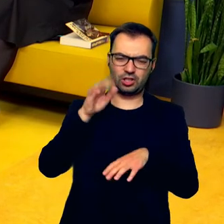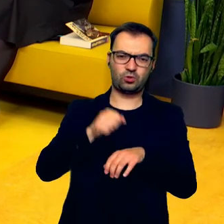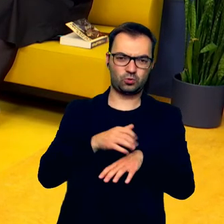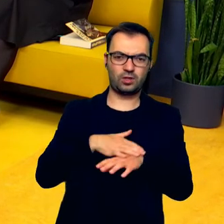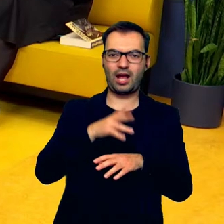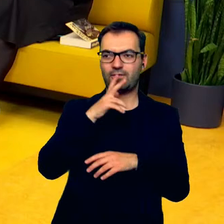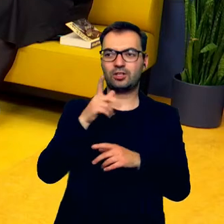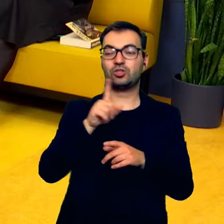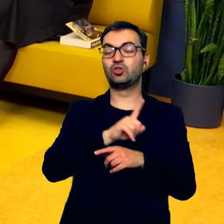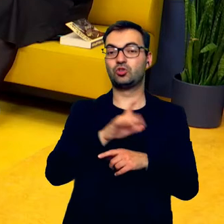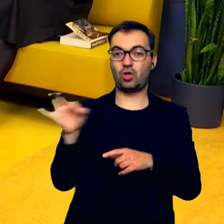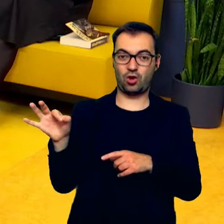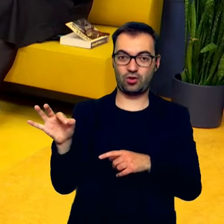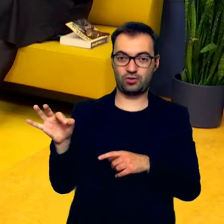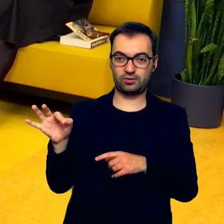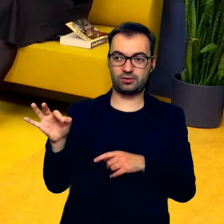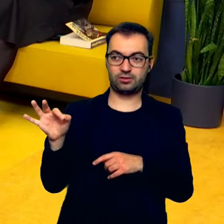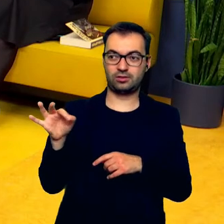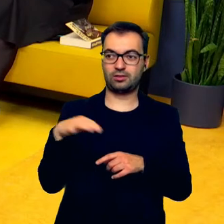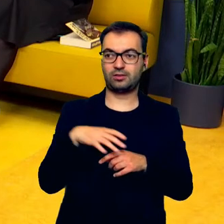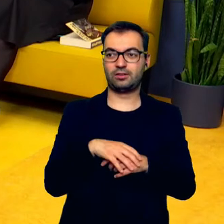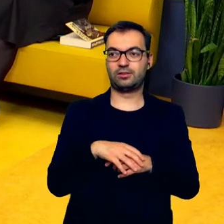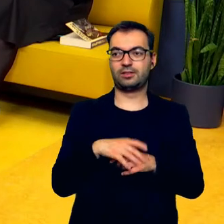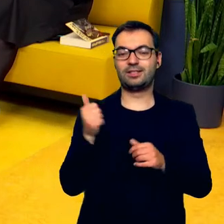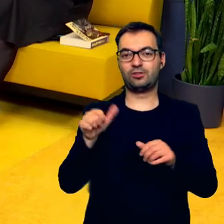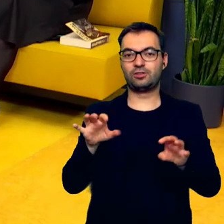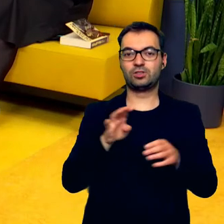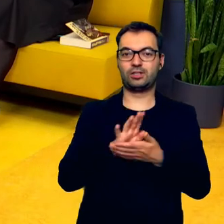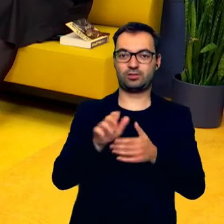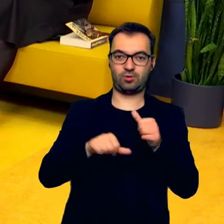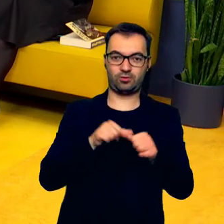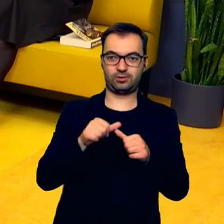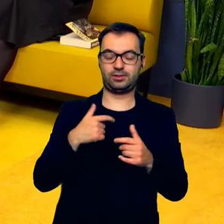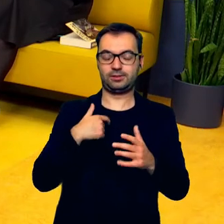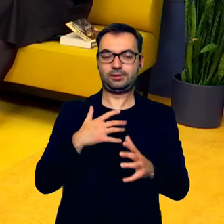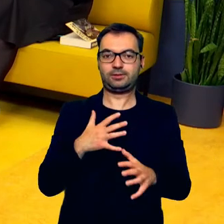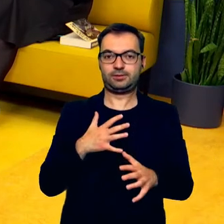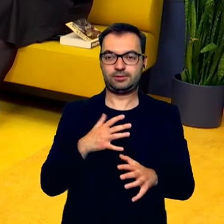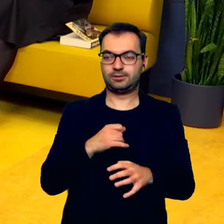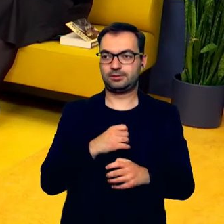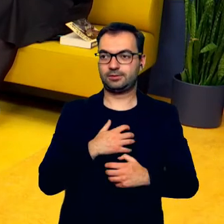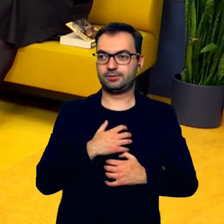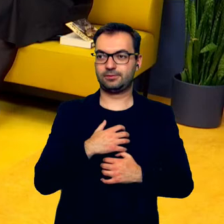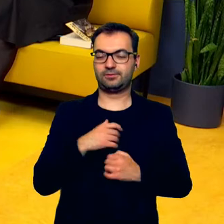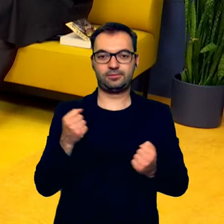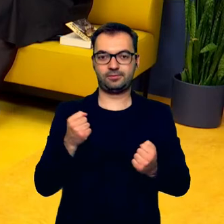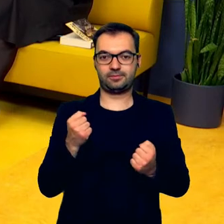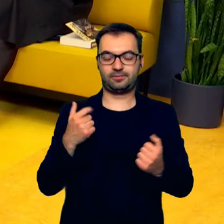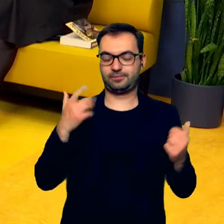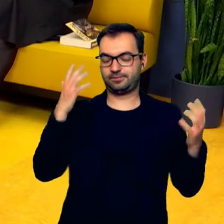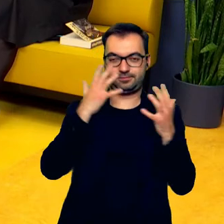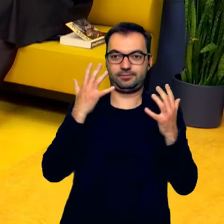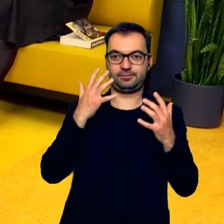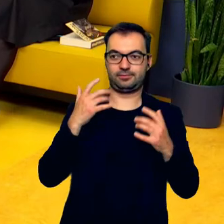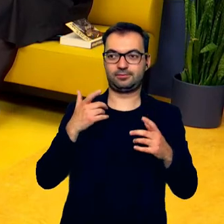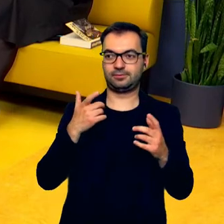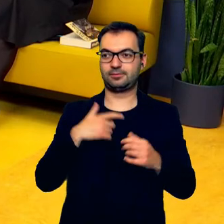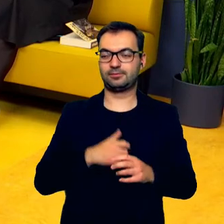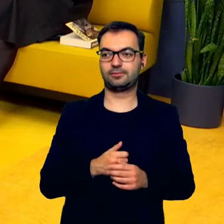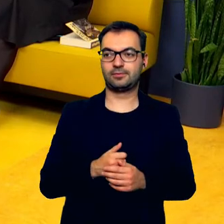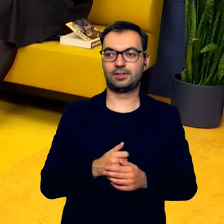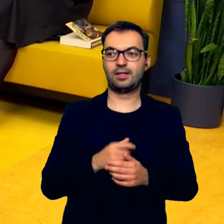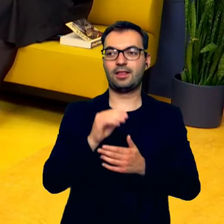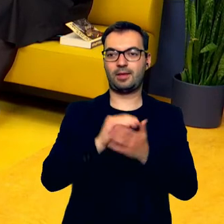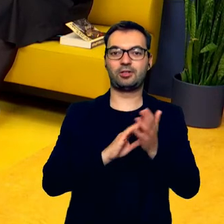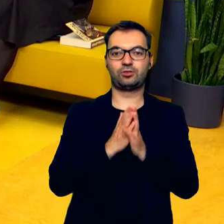Afrykanów, pokazywano w zoo wrocławskim w 1914 roku. Tak mnie to wtedy wstrząsnęło mną to po prostu,